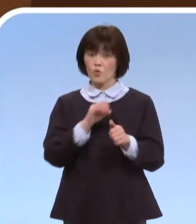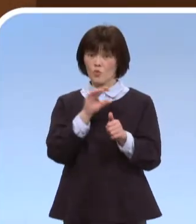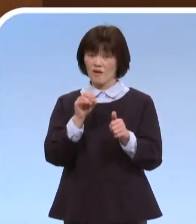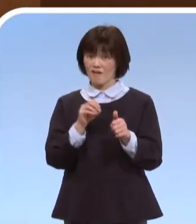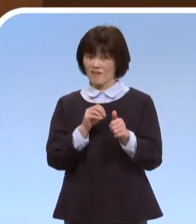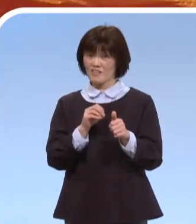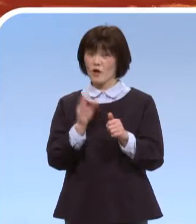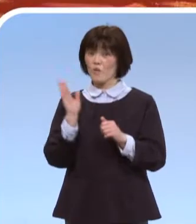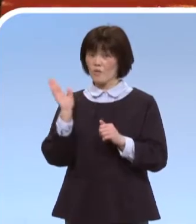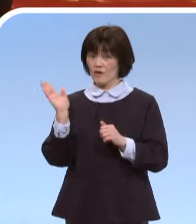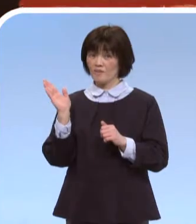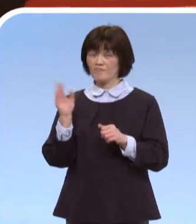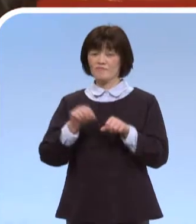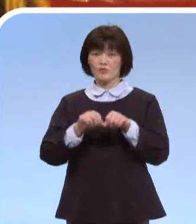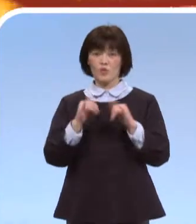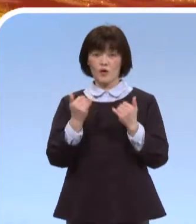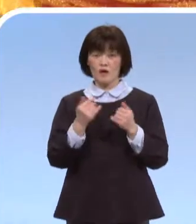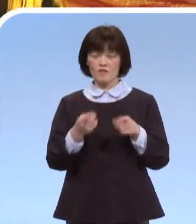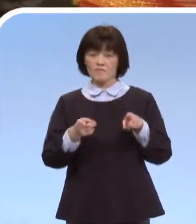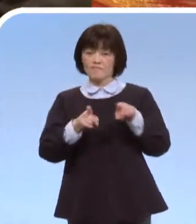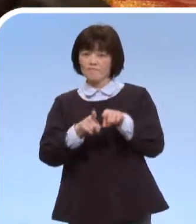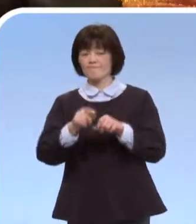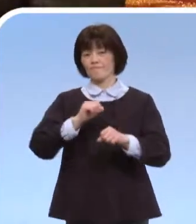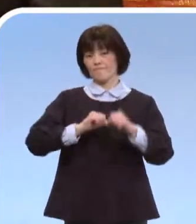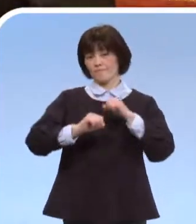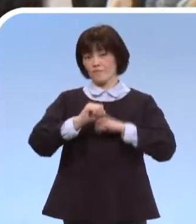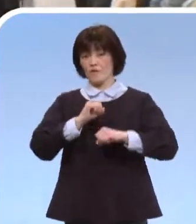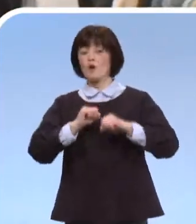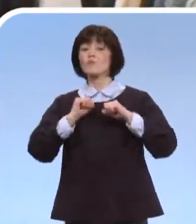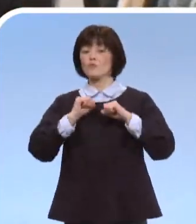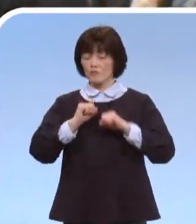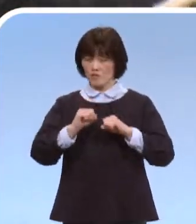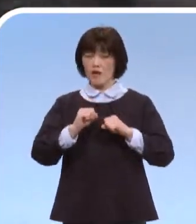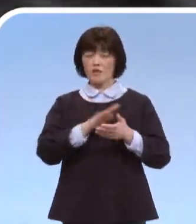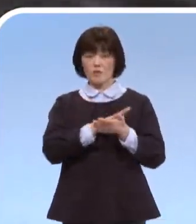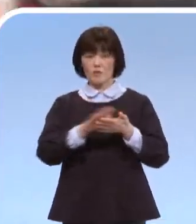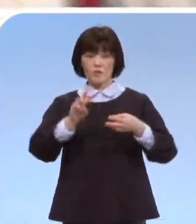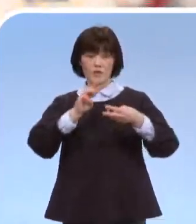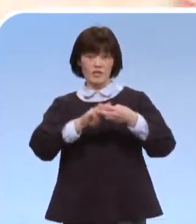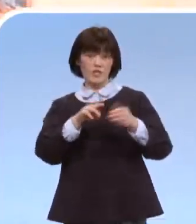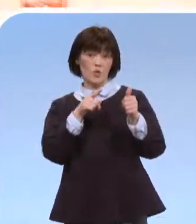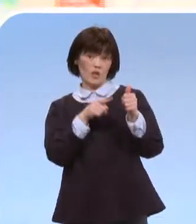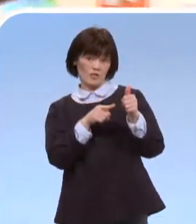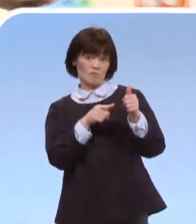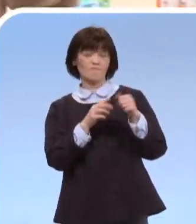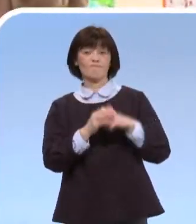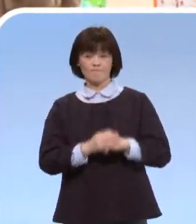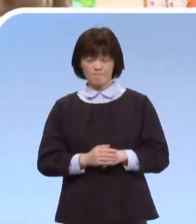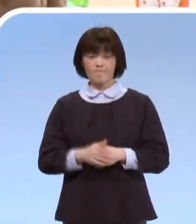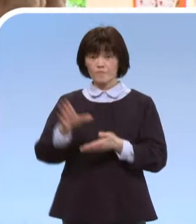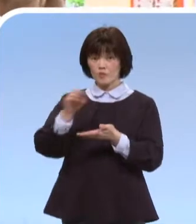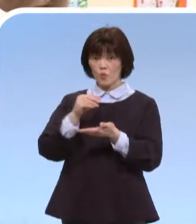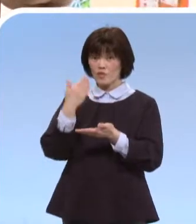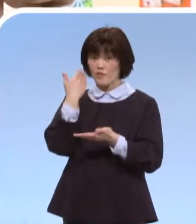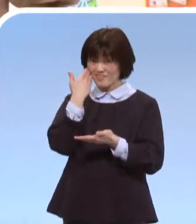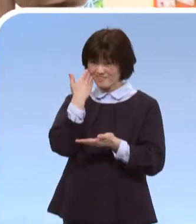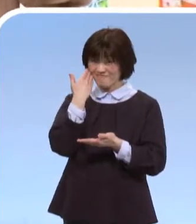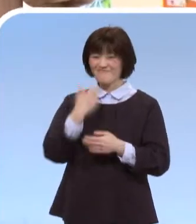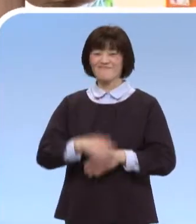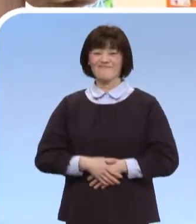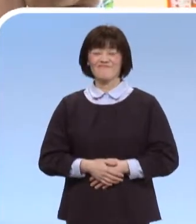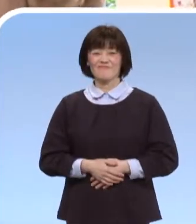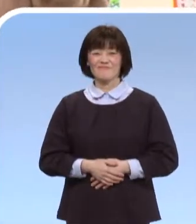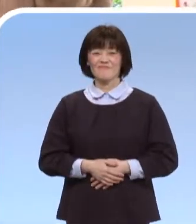今週の輝きさんは障害者に寄り添った活動をしている清田正幸さん。そしてリポーターは、